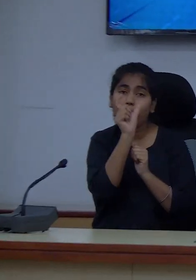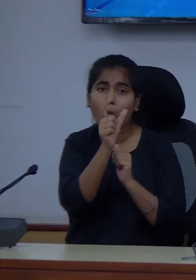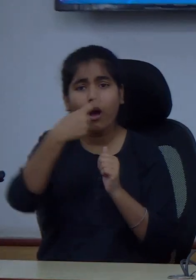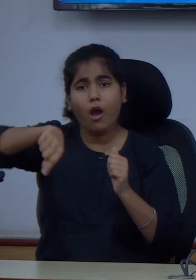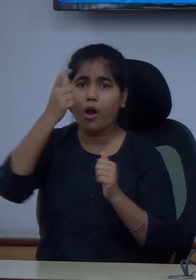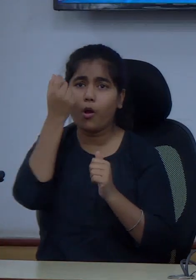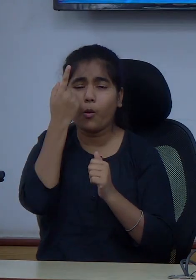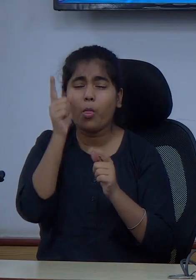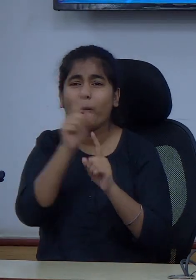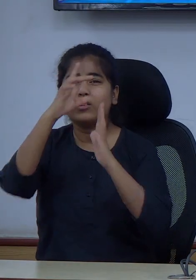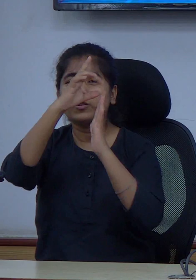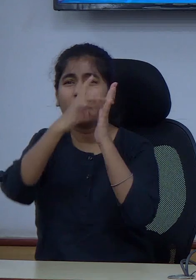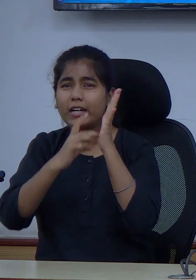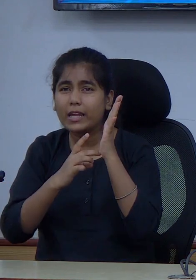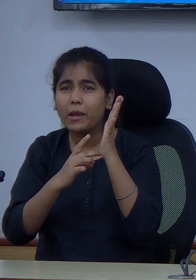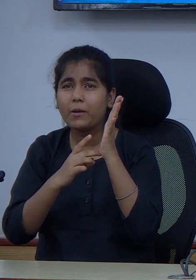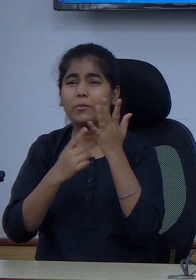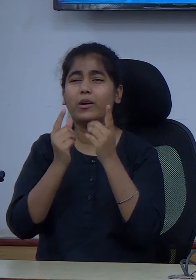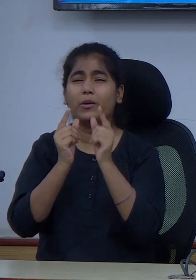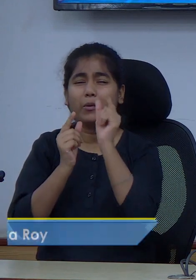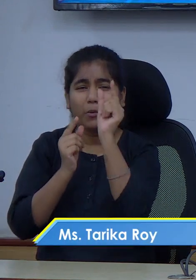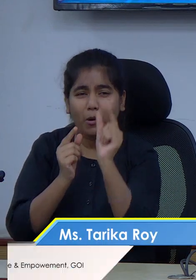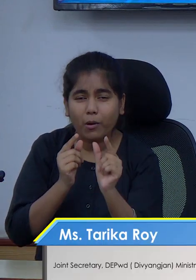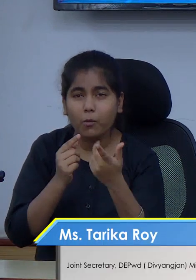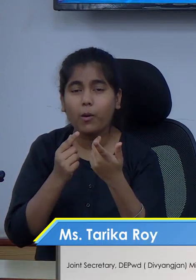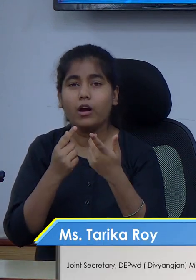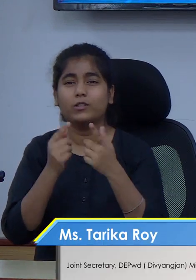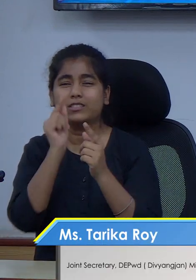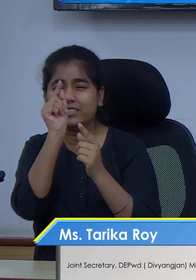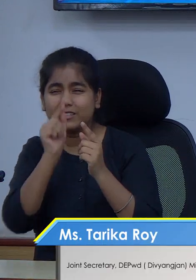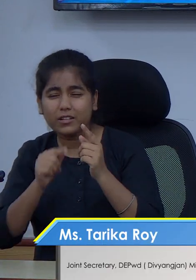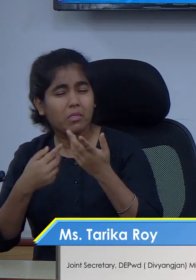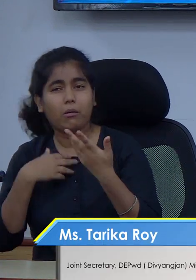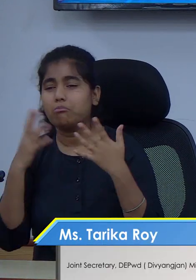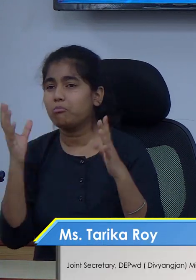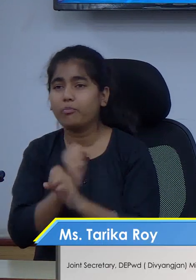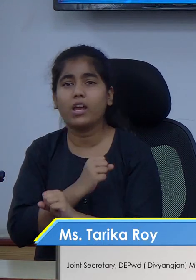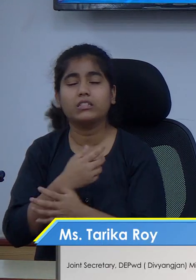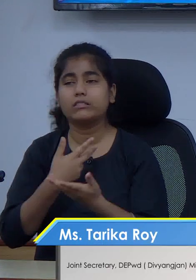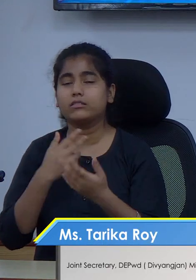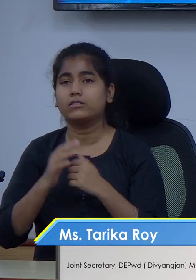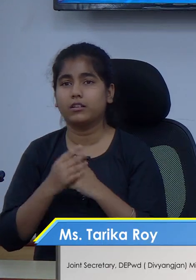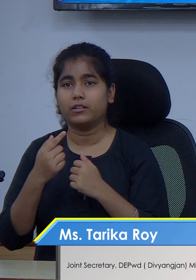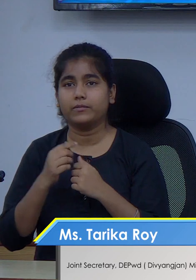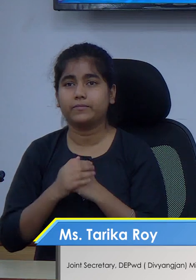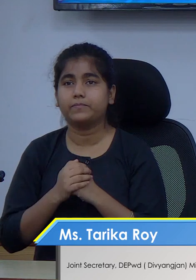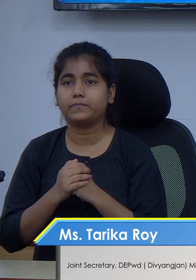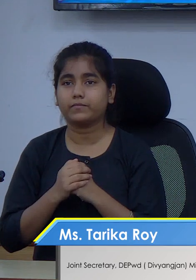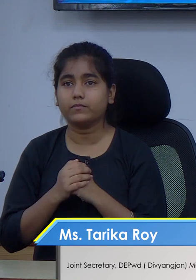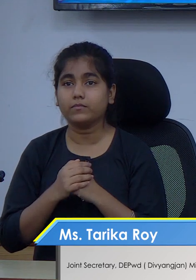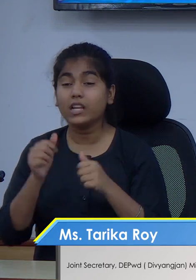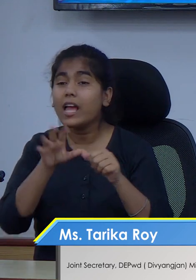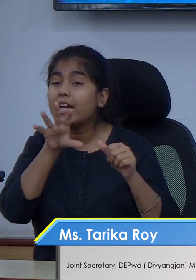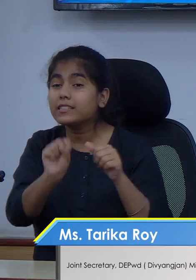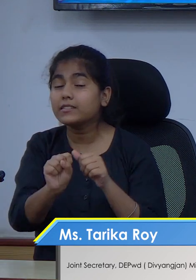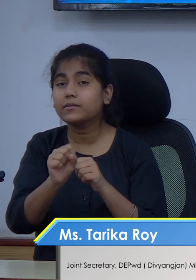लेकिन शायद उसकी गहराई और उसके जो छोटे छोटे मानक और उसके जो कण हैं वो कहीं हमसे कहीं ओझल हो जाते हैं और वो मिस हो जाते हैं।